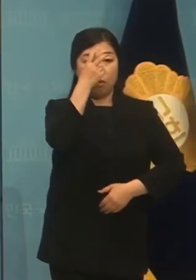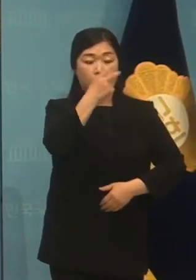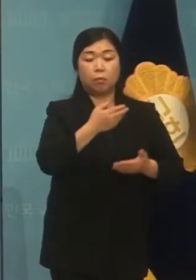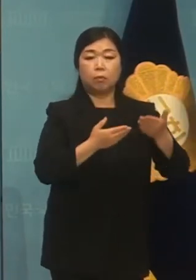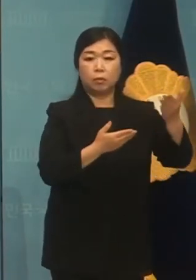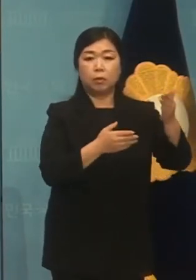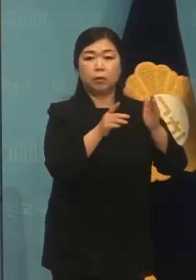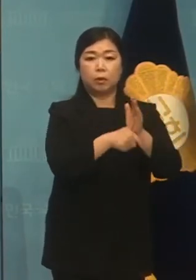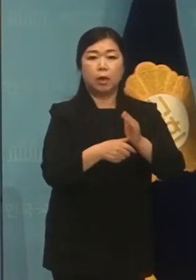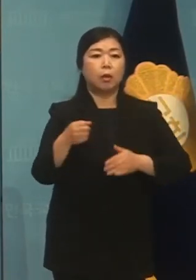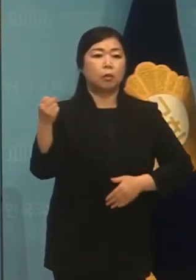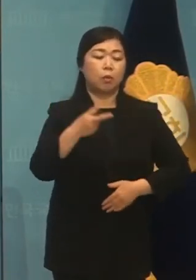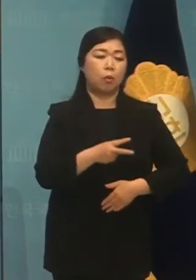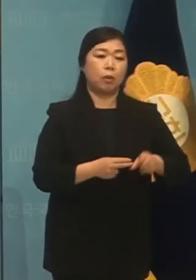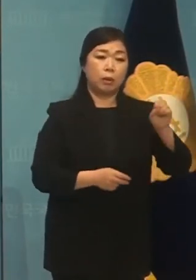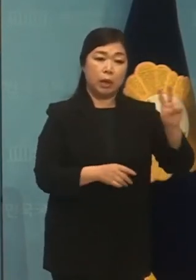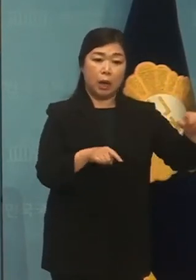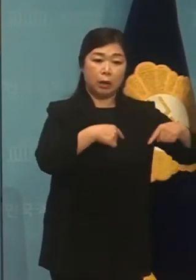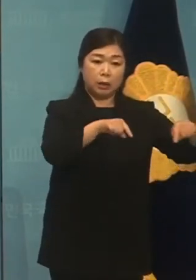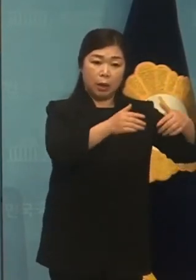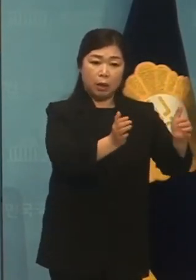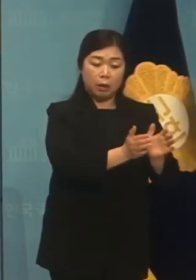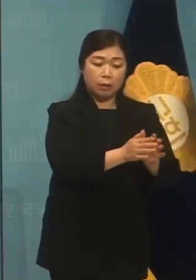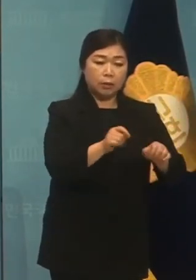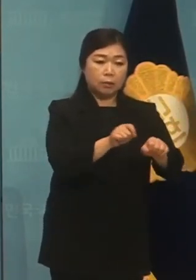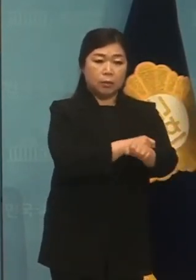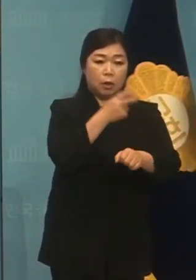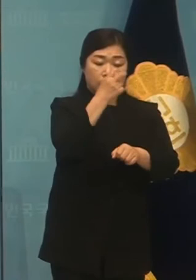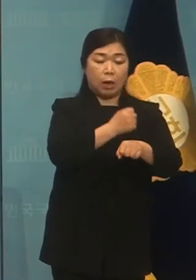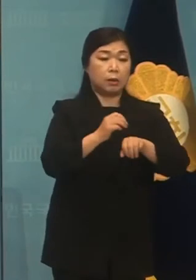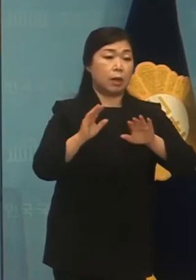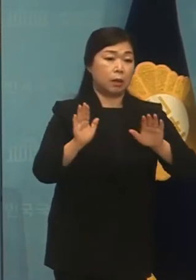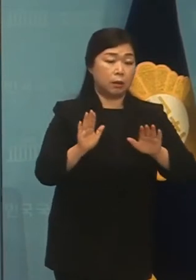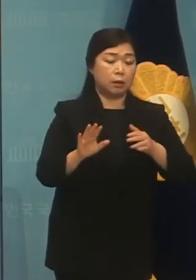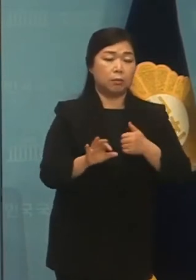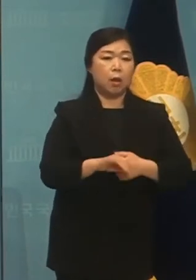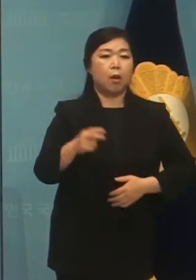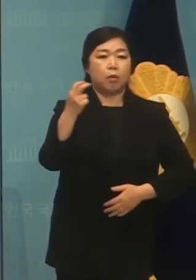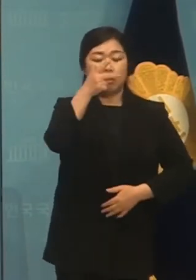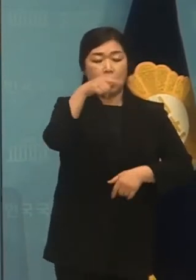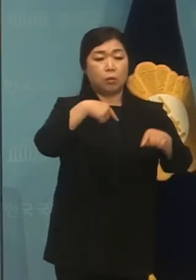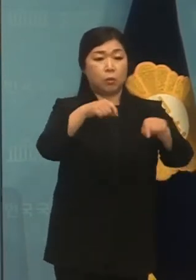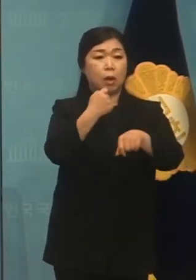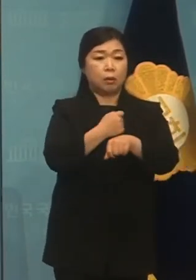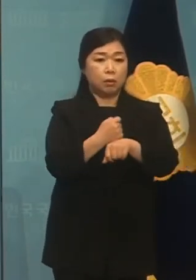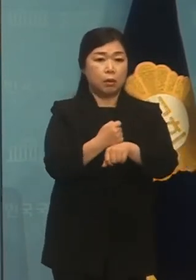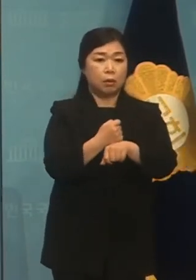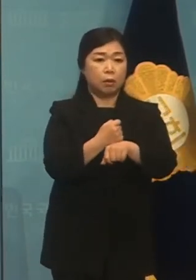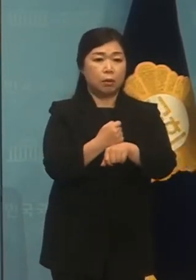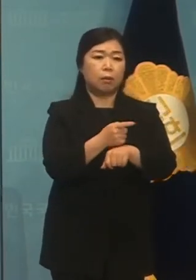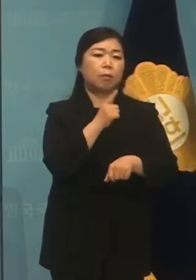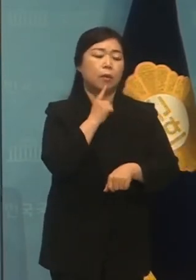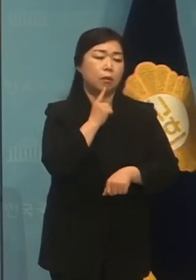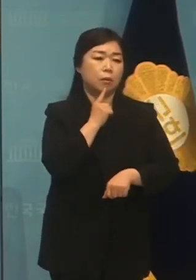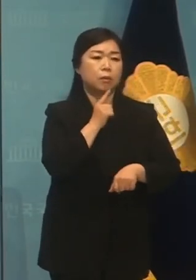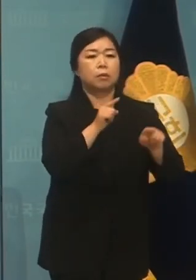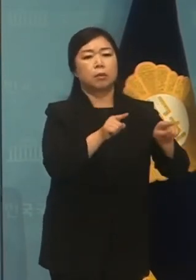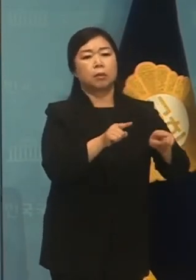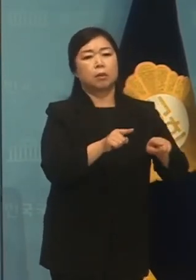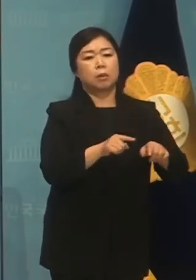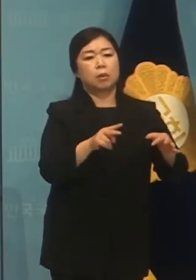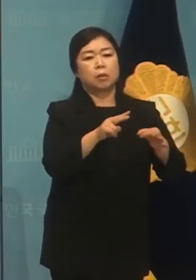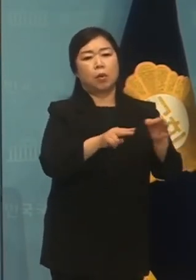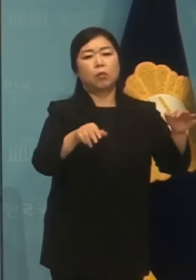경우에는 또 야당이 특검을 받지 않고 검찰 조사로 하자 이런 얘기는 아주 전형적인